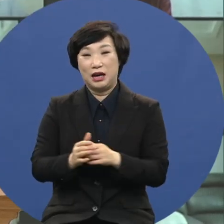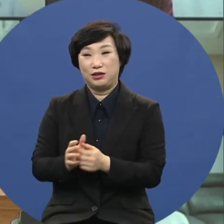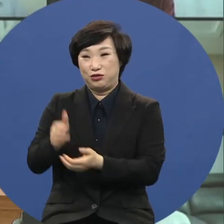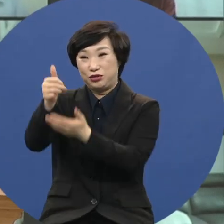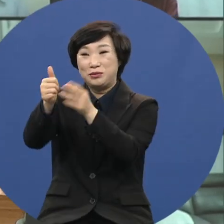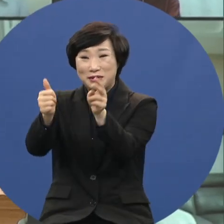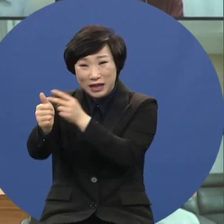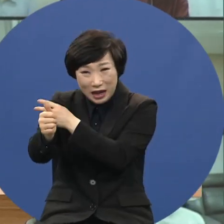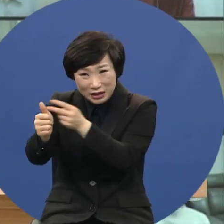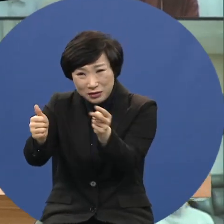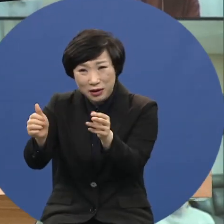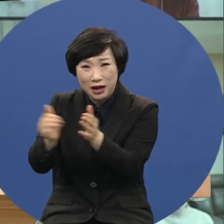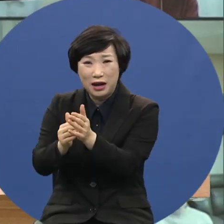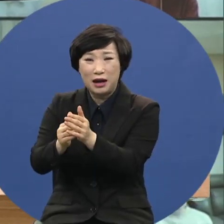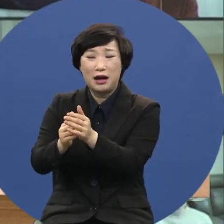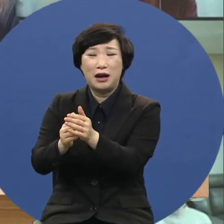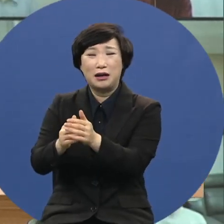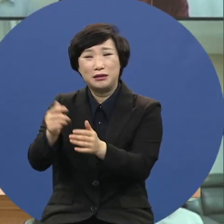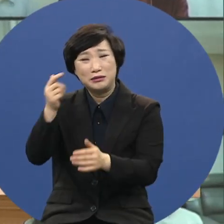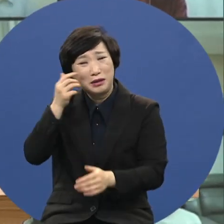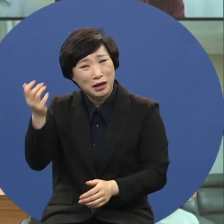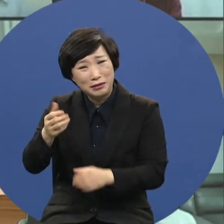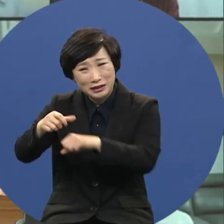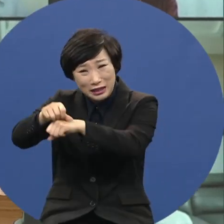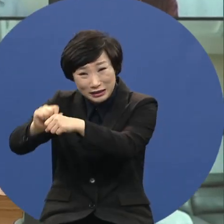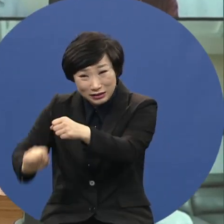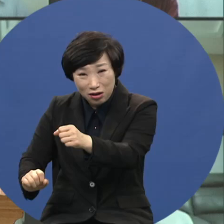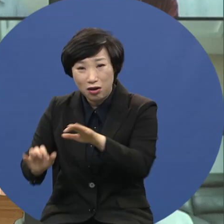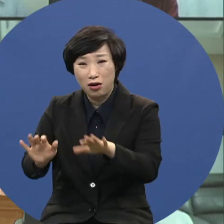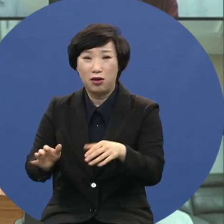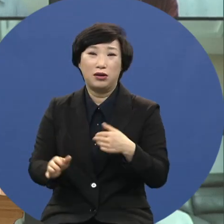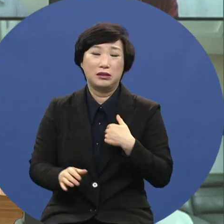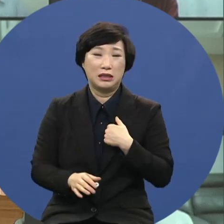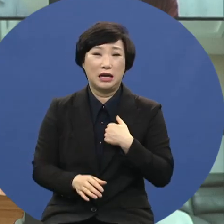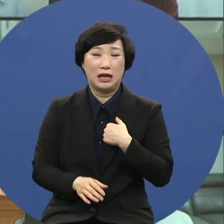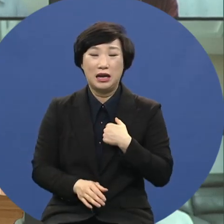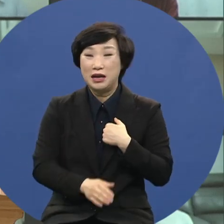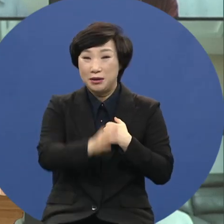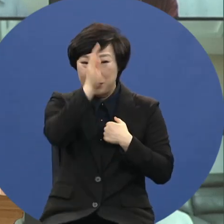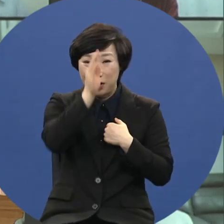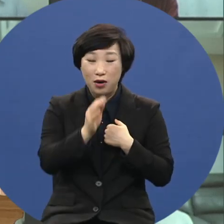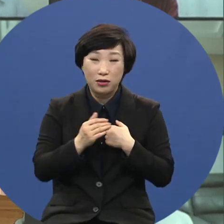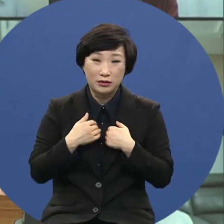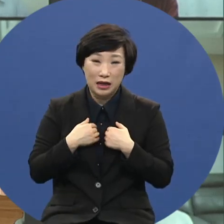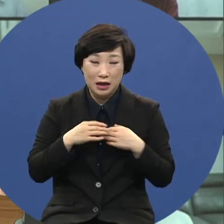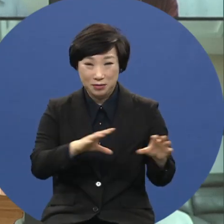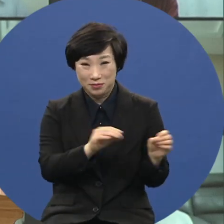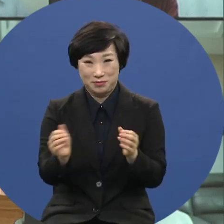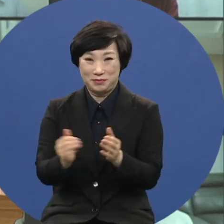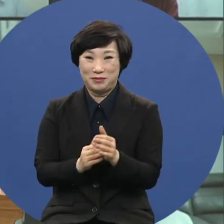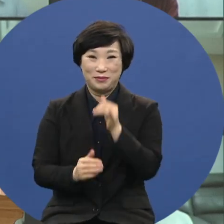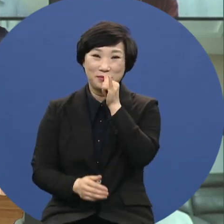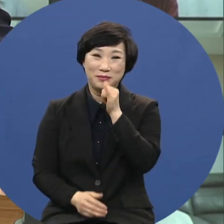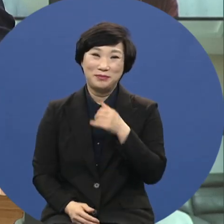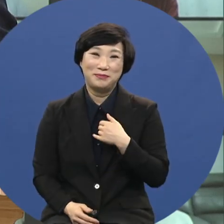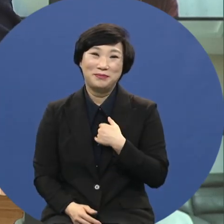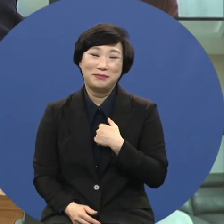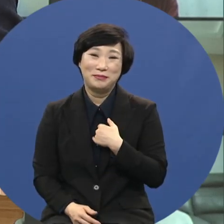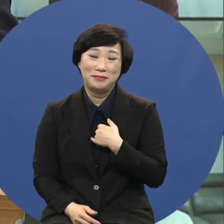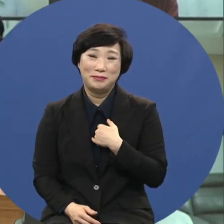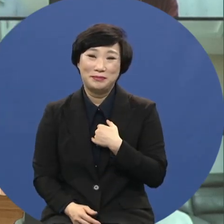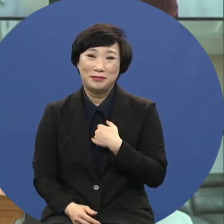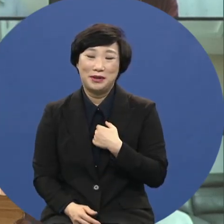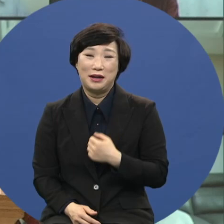채찍에 맞아서 잔인하게 찢어짐으로 내 질병에서 나음을 입게 하셨고